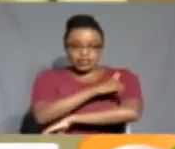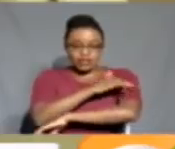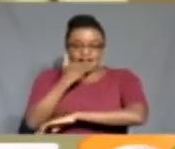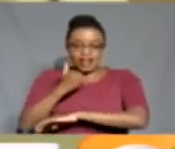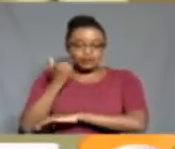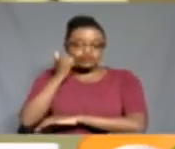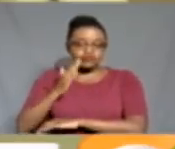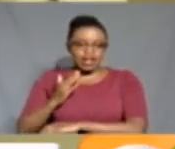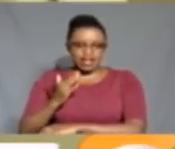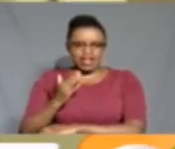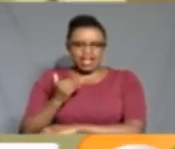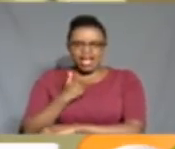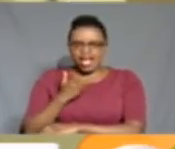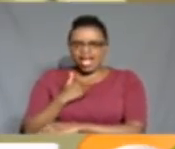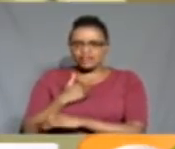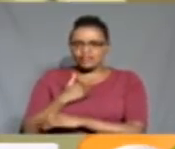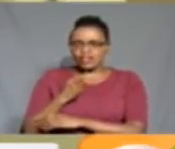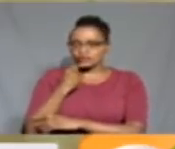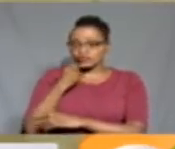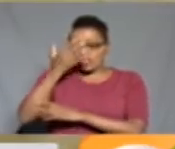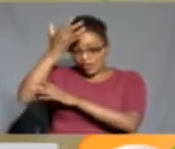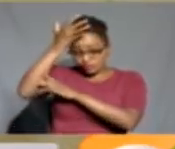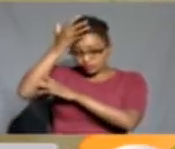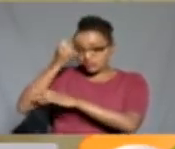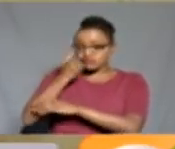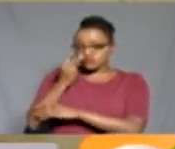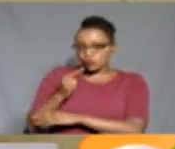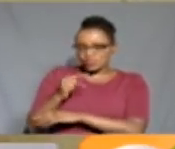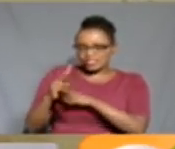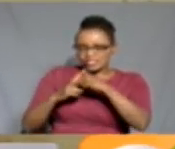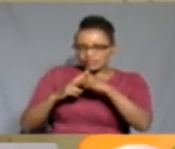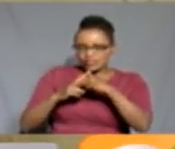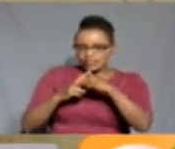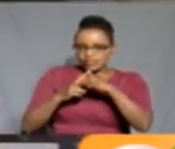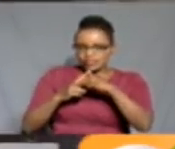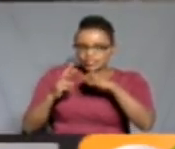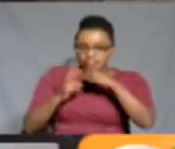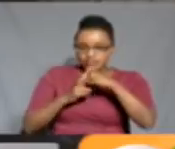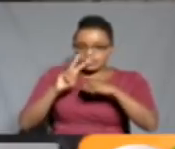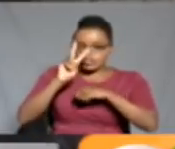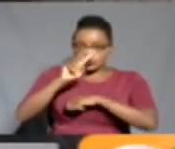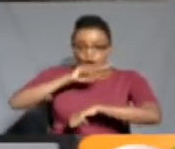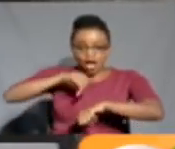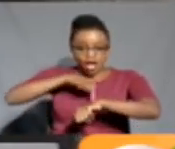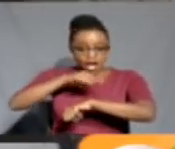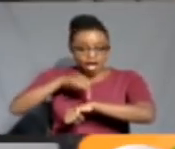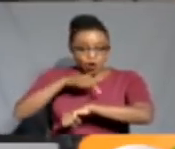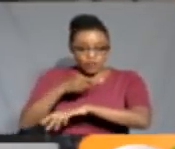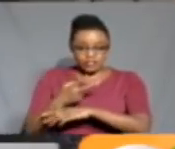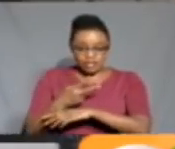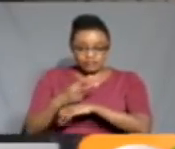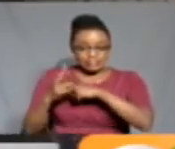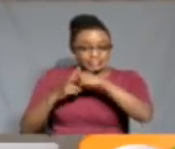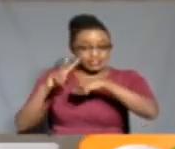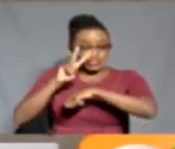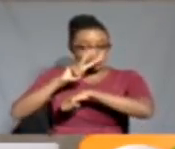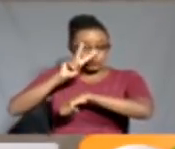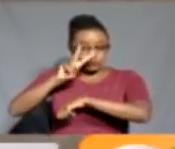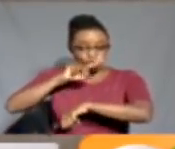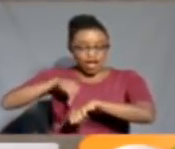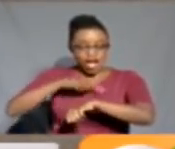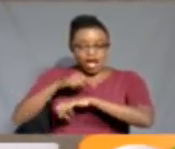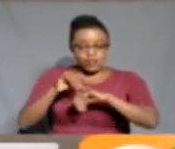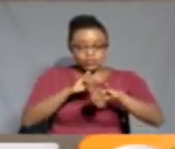uguzi wamempatia gavana Anwaiguru makataa ya siku 72 ya masaa ya 72